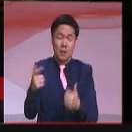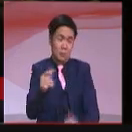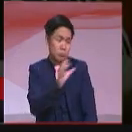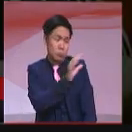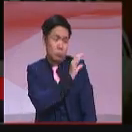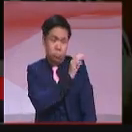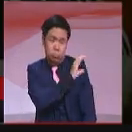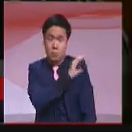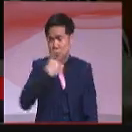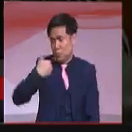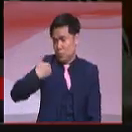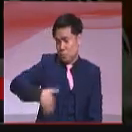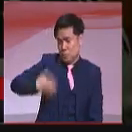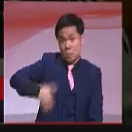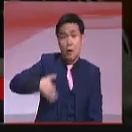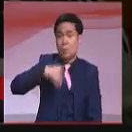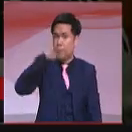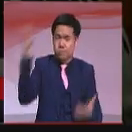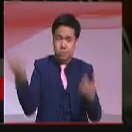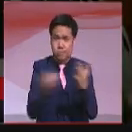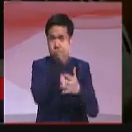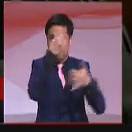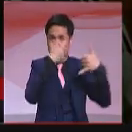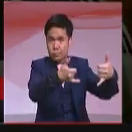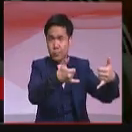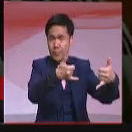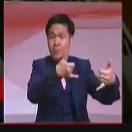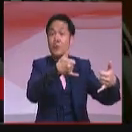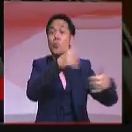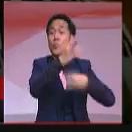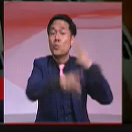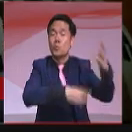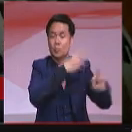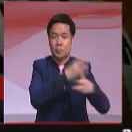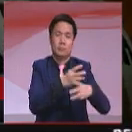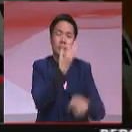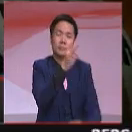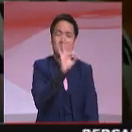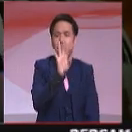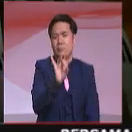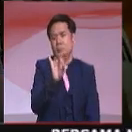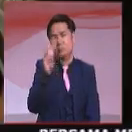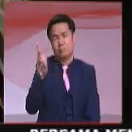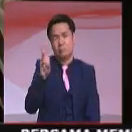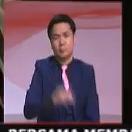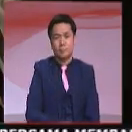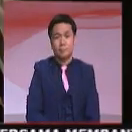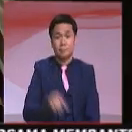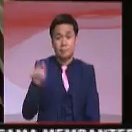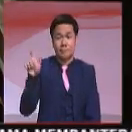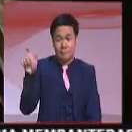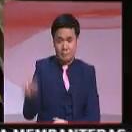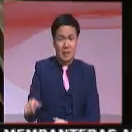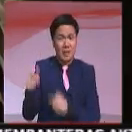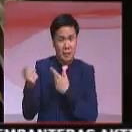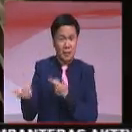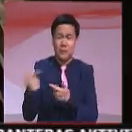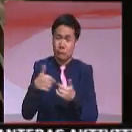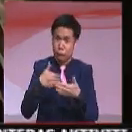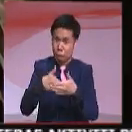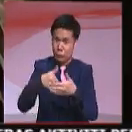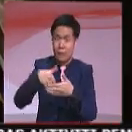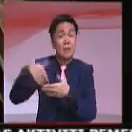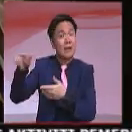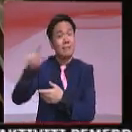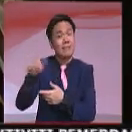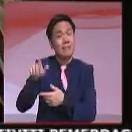membantu Argentina menjuarai Piala Dunia 1986 dia juga beraksi buat Boca Juniors Barcelona Napoli